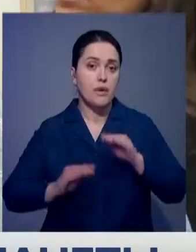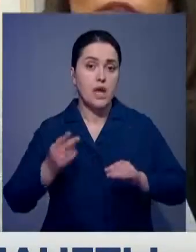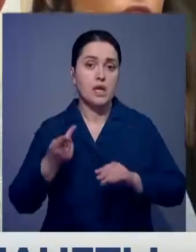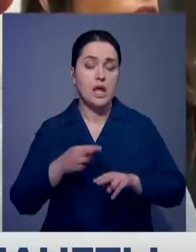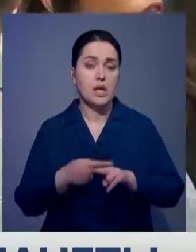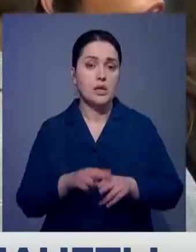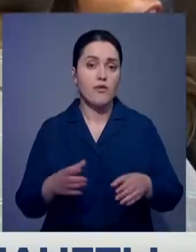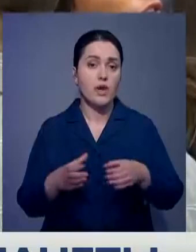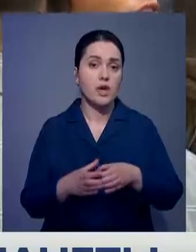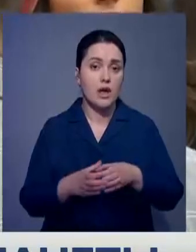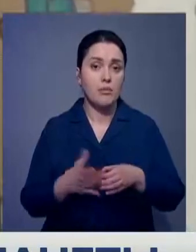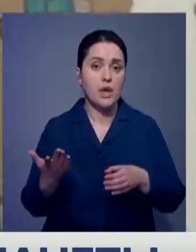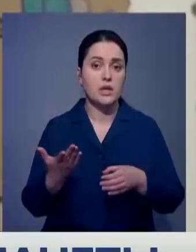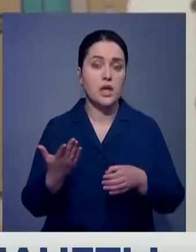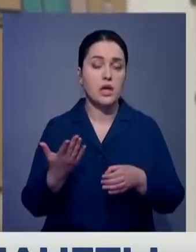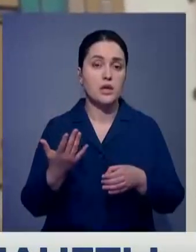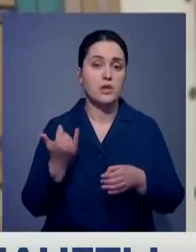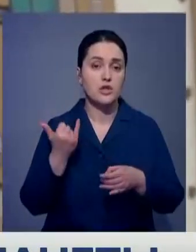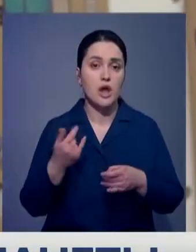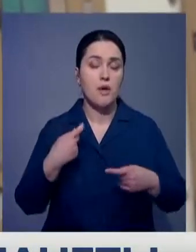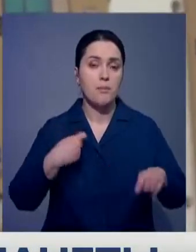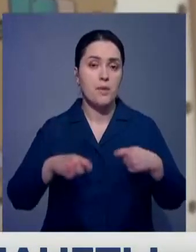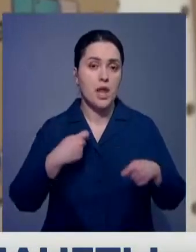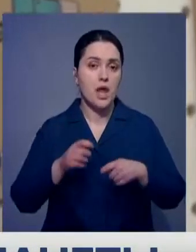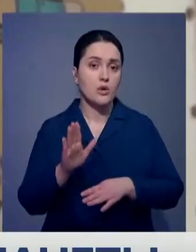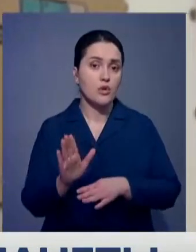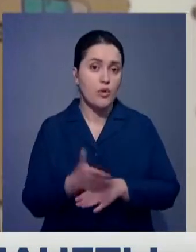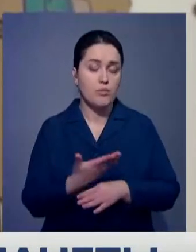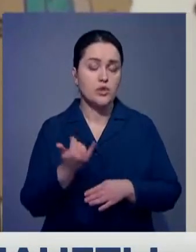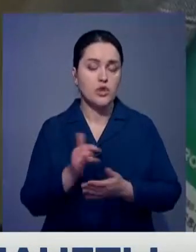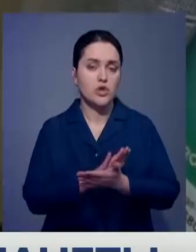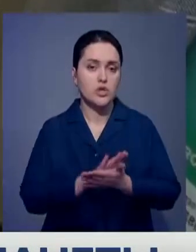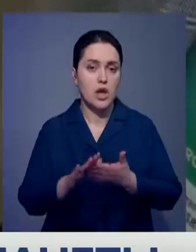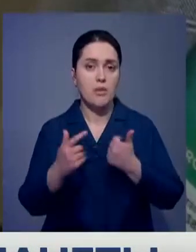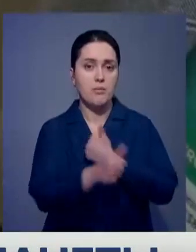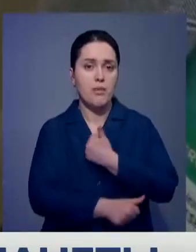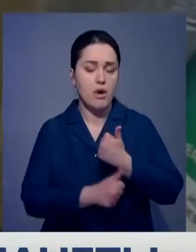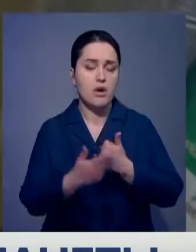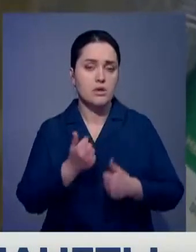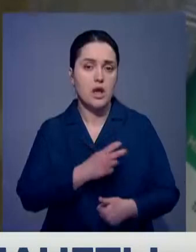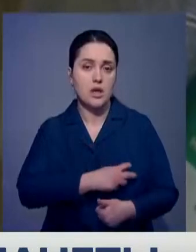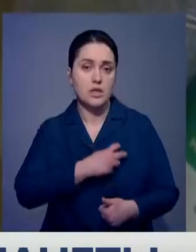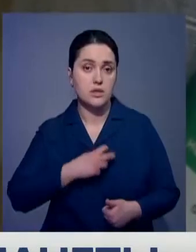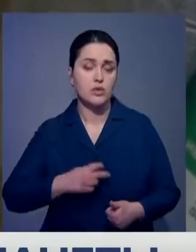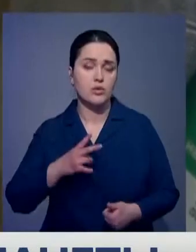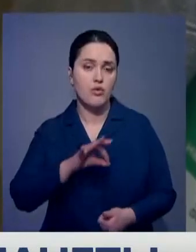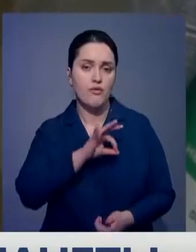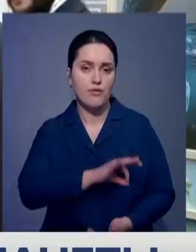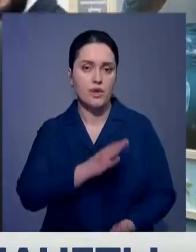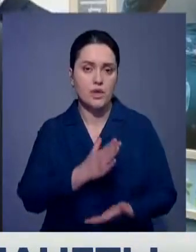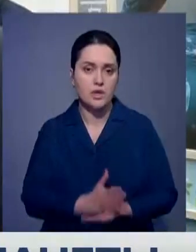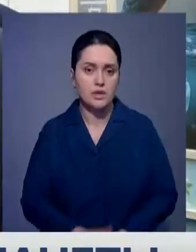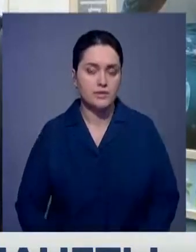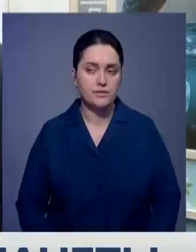этого компания перешла с использования традиционного пластика на биоматериалы. Шаг был рискованным, но оправданным, говорят здесь.